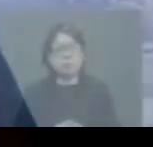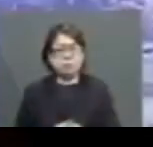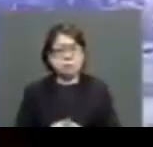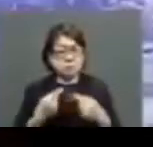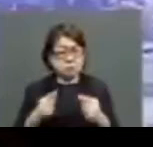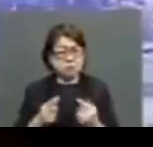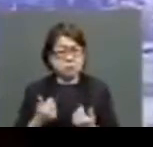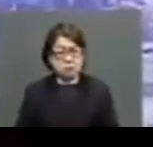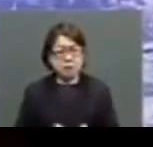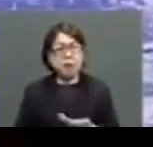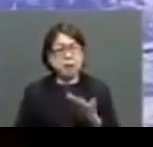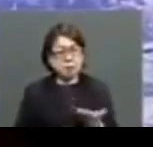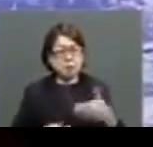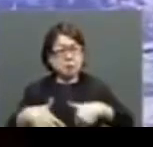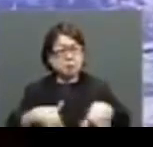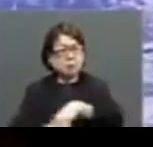อน